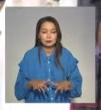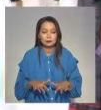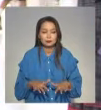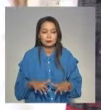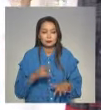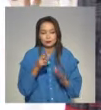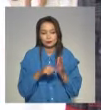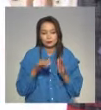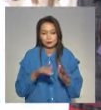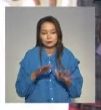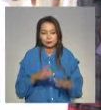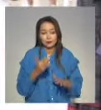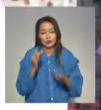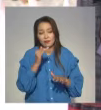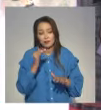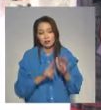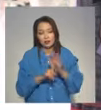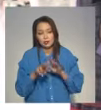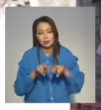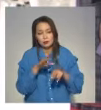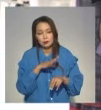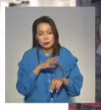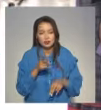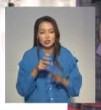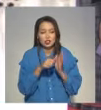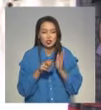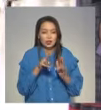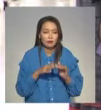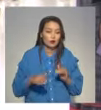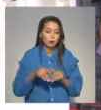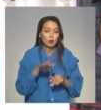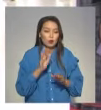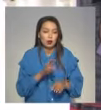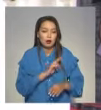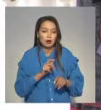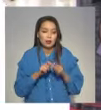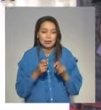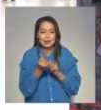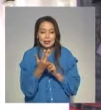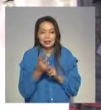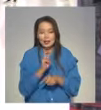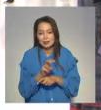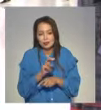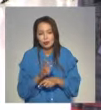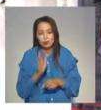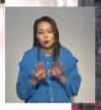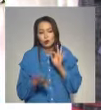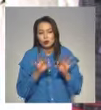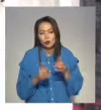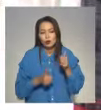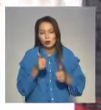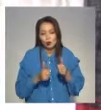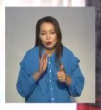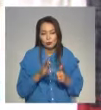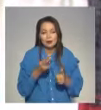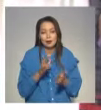Строительные работы начались в феврале. Площадь комплекса 2600 квадратных метров. Здесь будут открыты 13 секций. Детей будут отбирать по конкурсу.